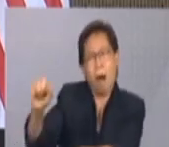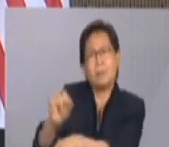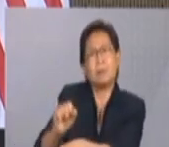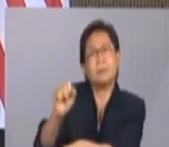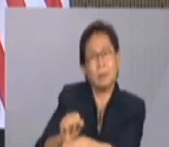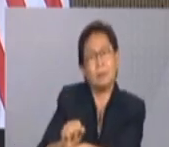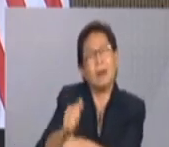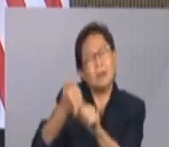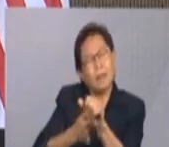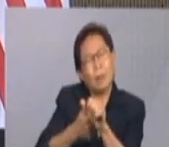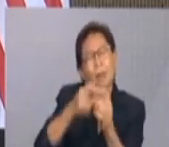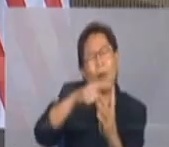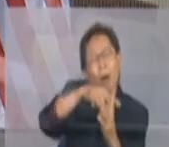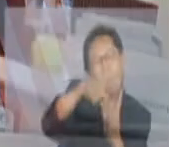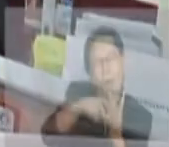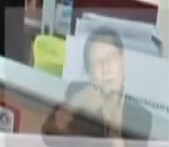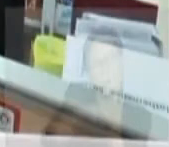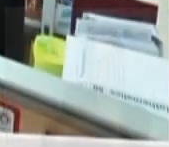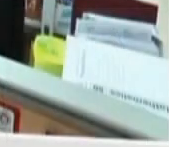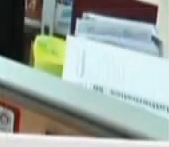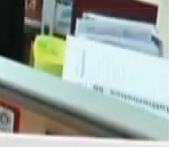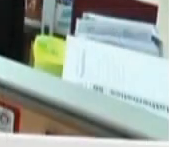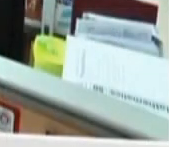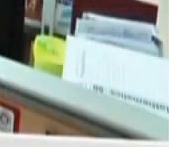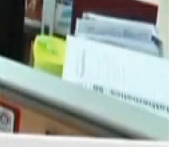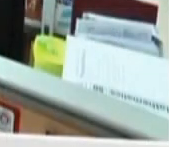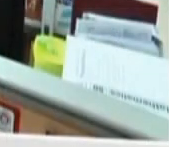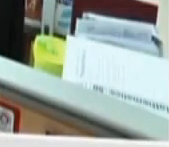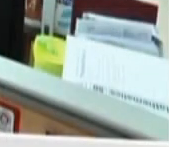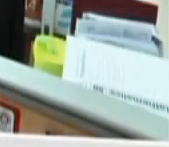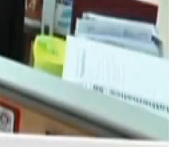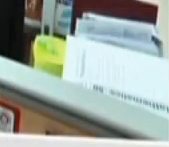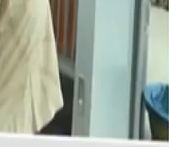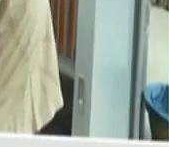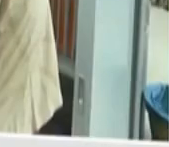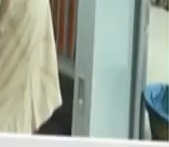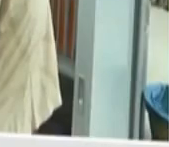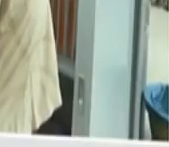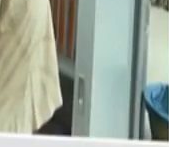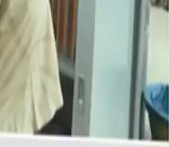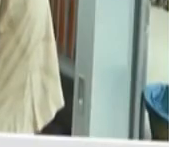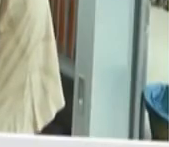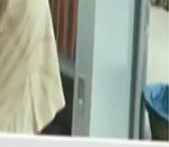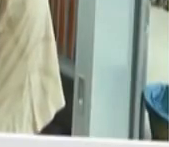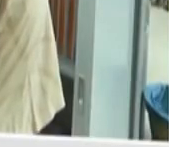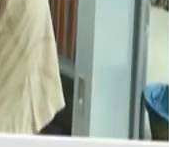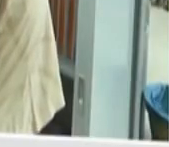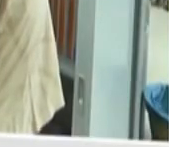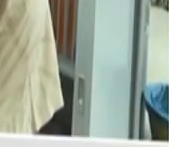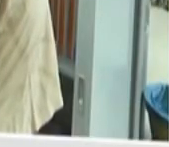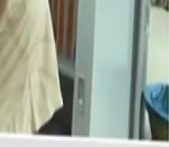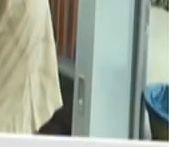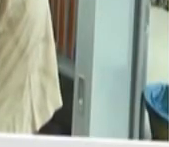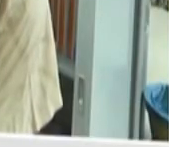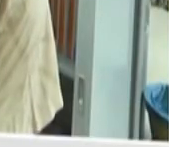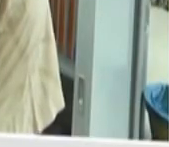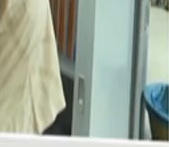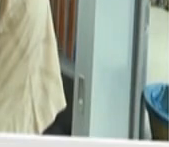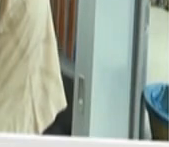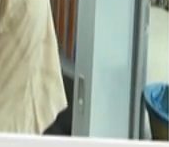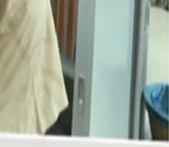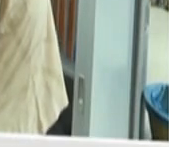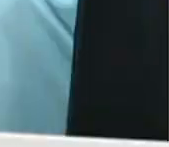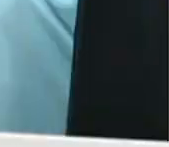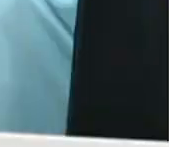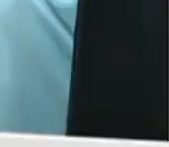bekerja every other day atau bekerja dari rumah hai bagi sektor awam ya kamu lebay